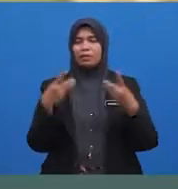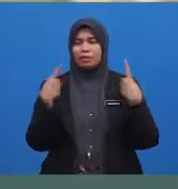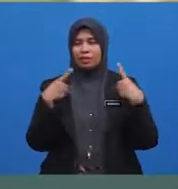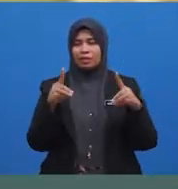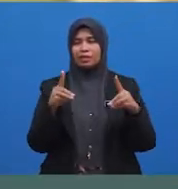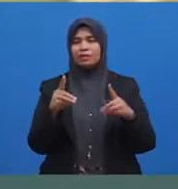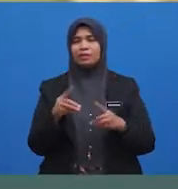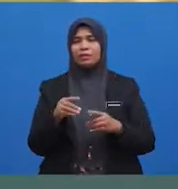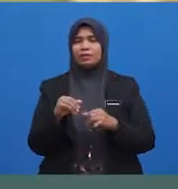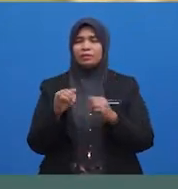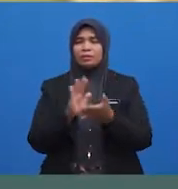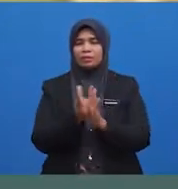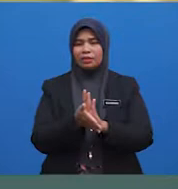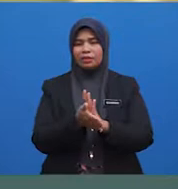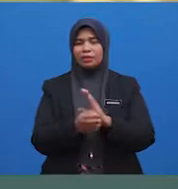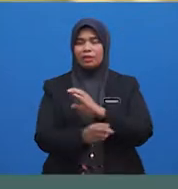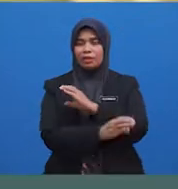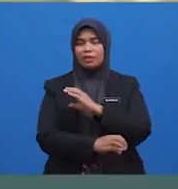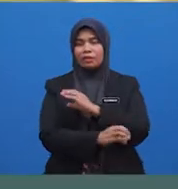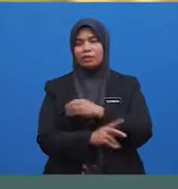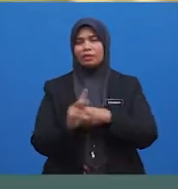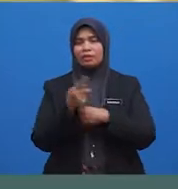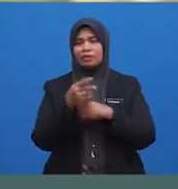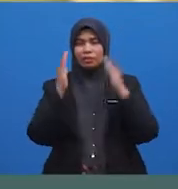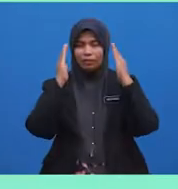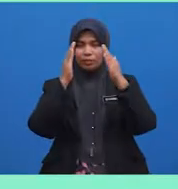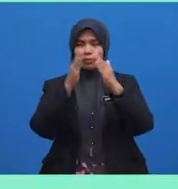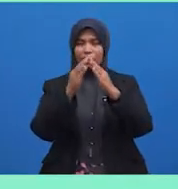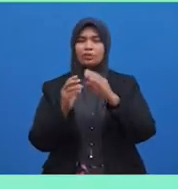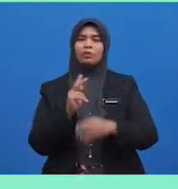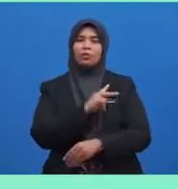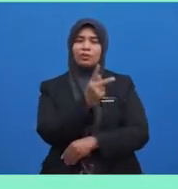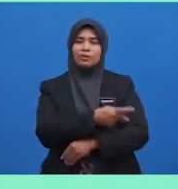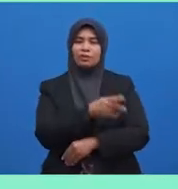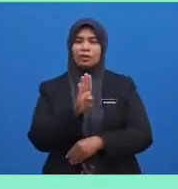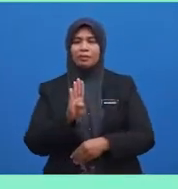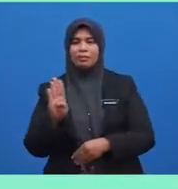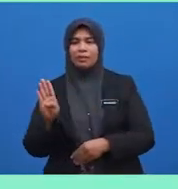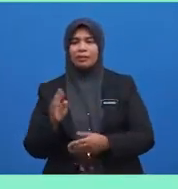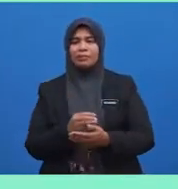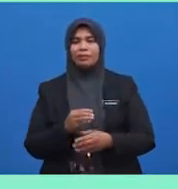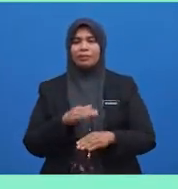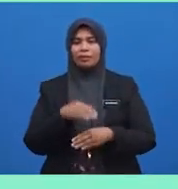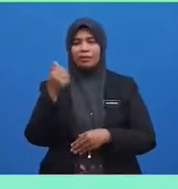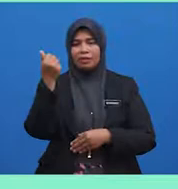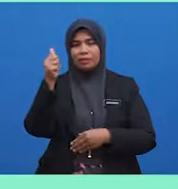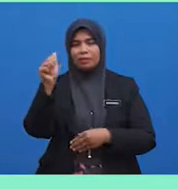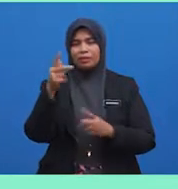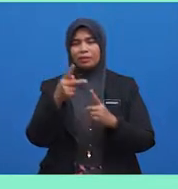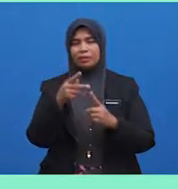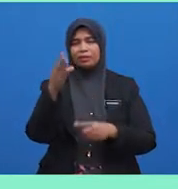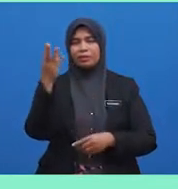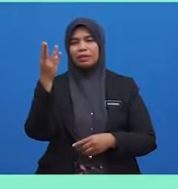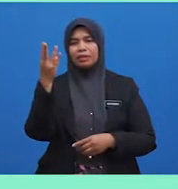China menjadikan negara kita tumpuan kuasa-kuasa Barat. Pada abad ke-18,